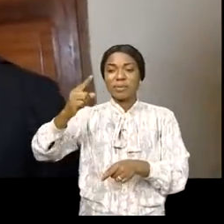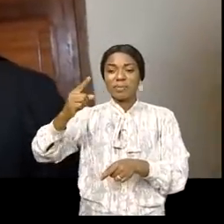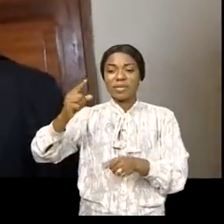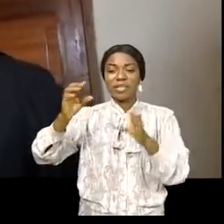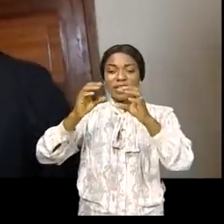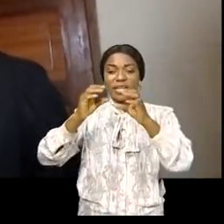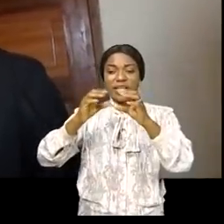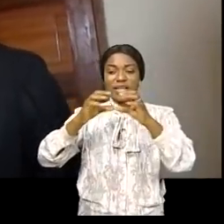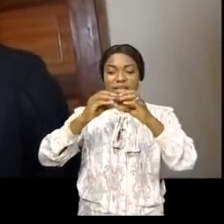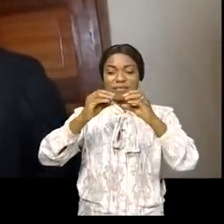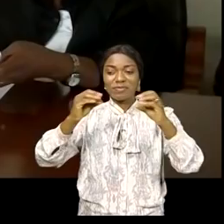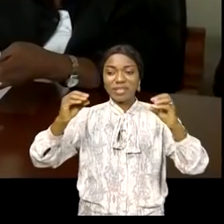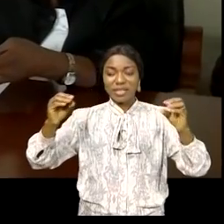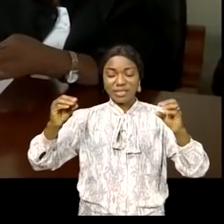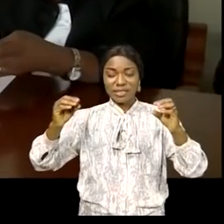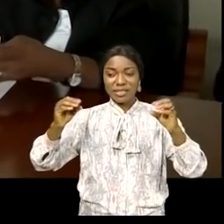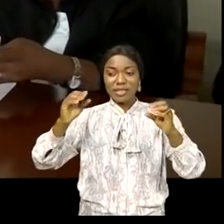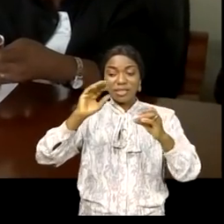ce programme